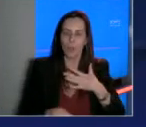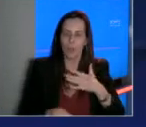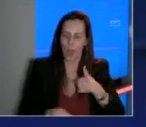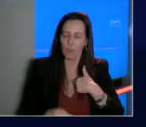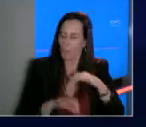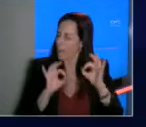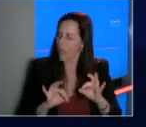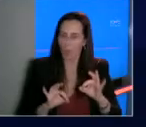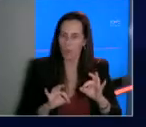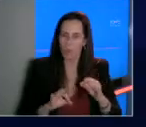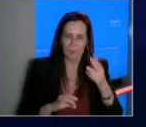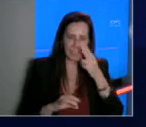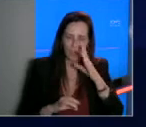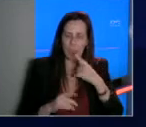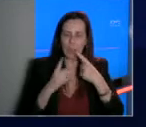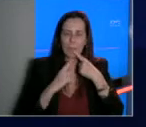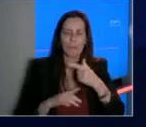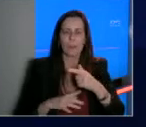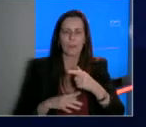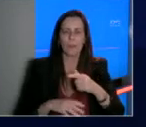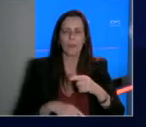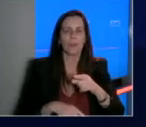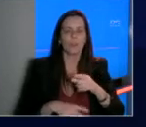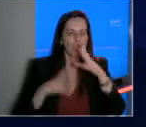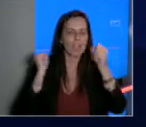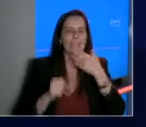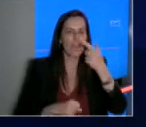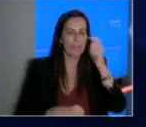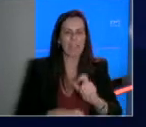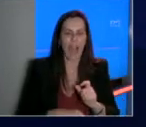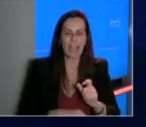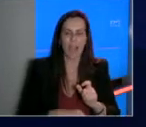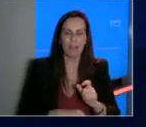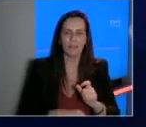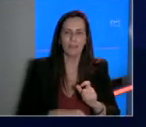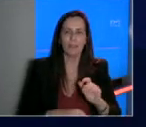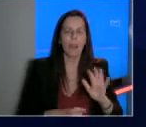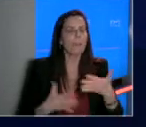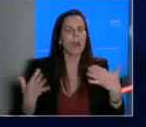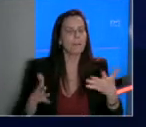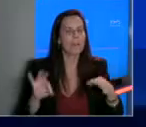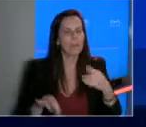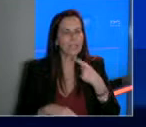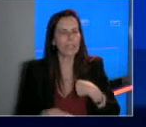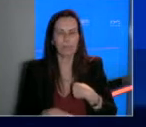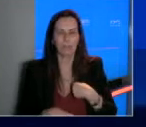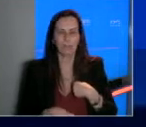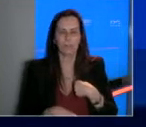אנחנו ממש כל רגע מנסים להעלות את דרור עידר, דוקטור דרור עידר, שגריר ישראל באיטליה. מה ספרד?